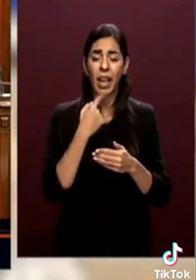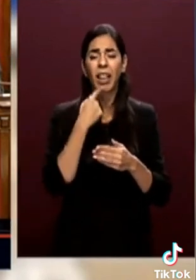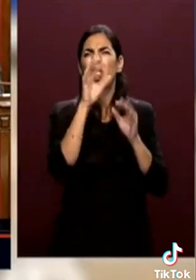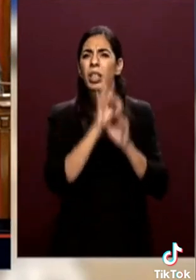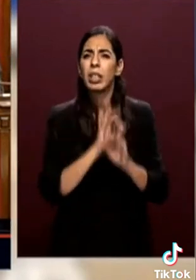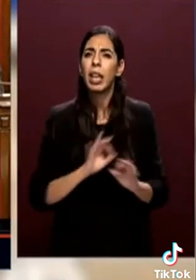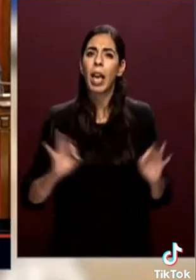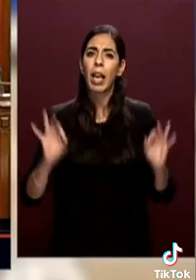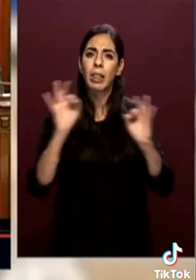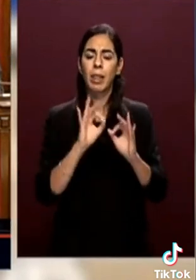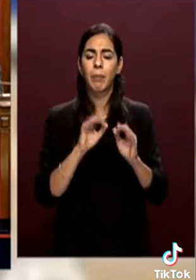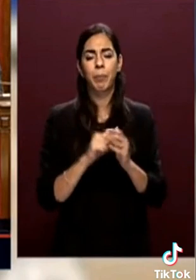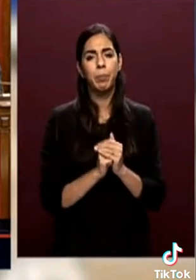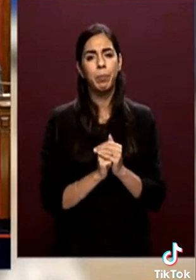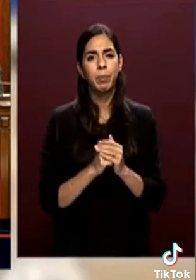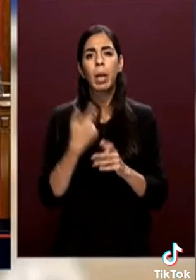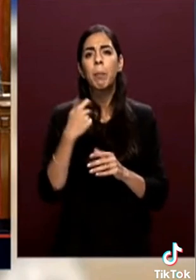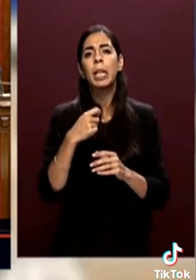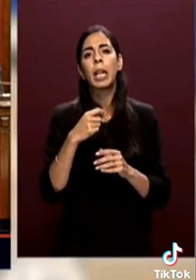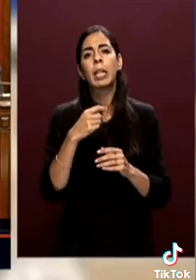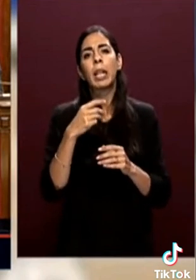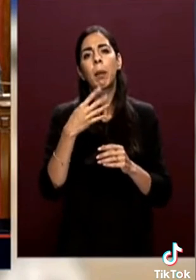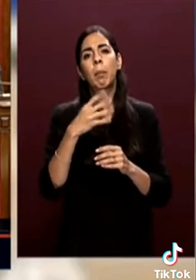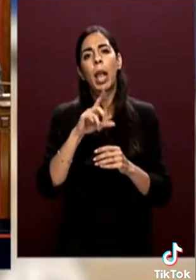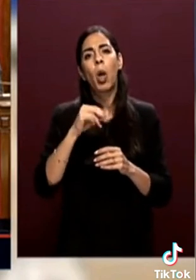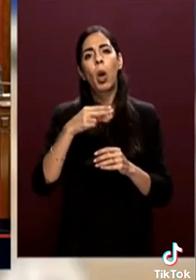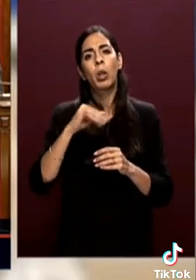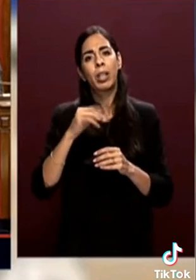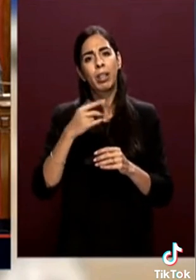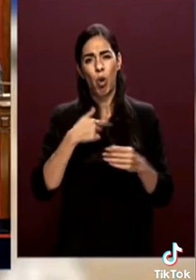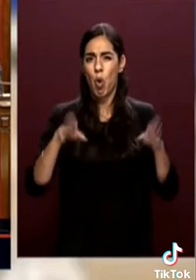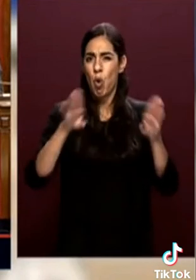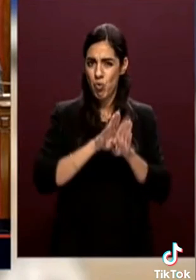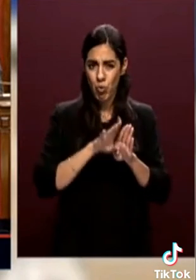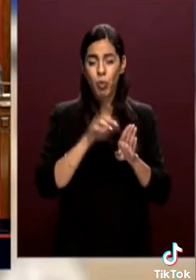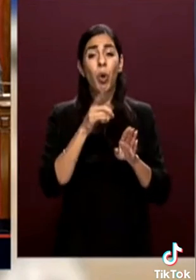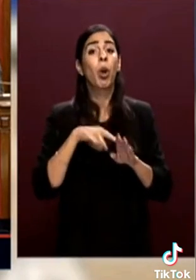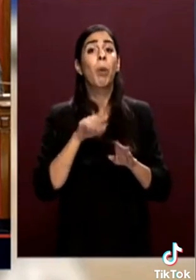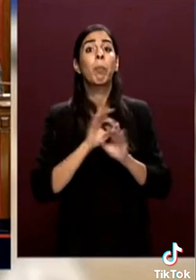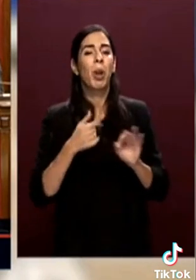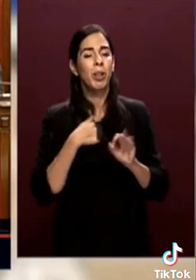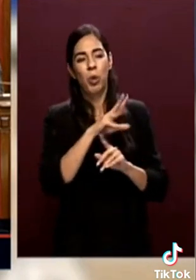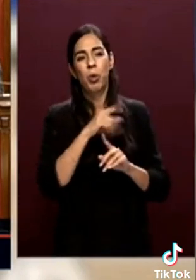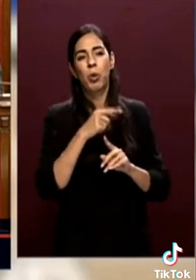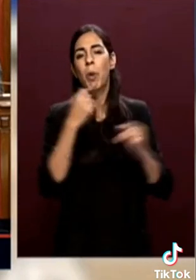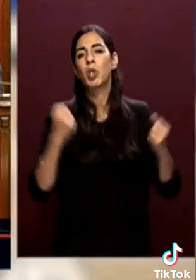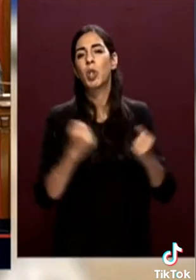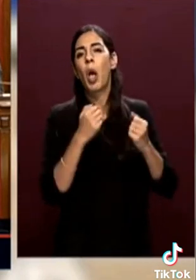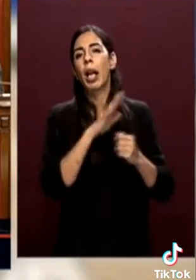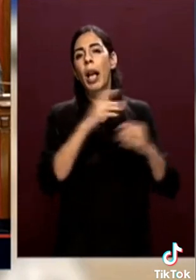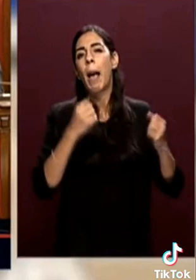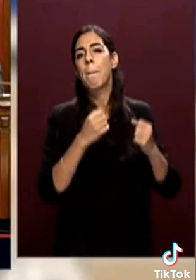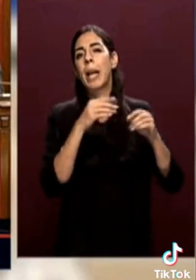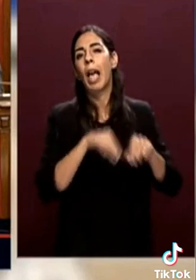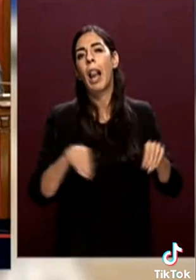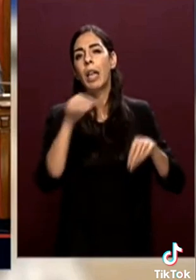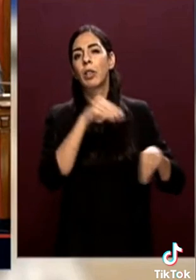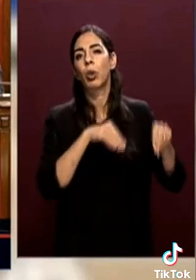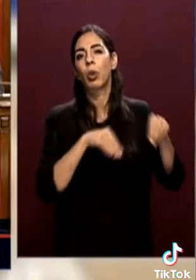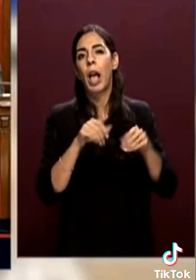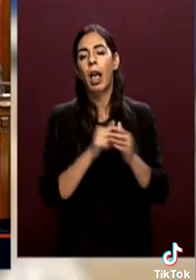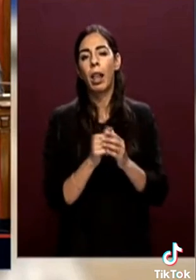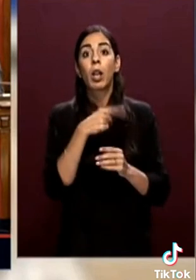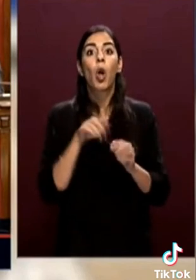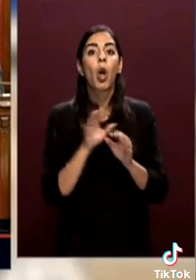concludo. Noi siamo pronti, le rubo qui uno slogan della sua campagna elettorale. Noi siamo pronti a